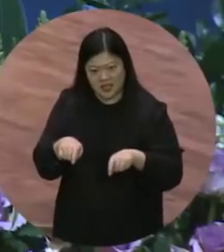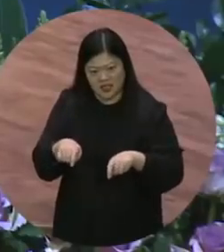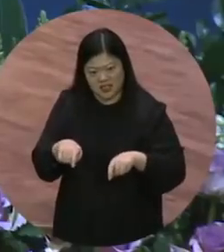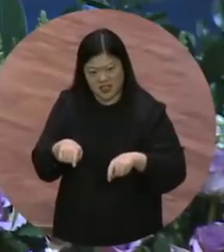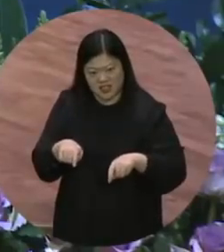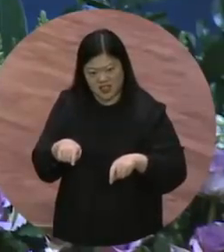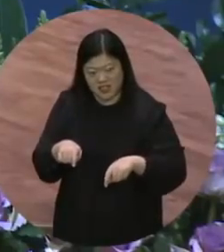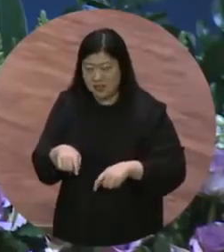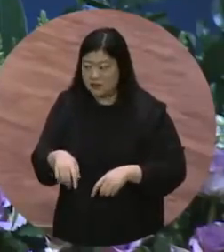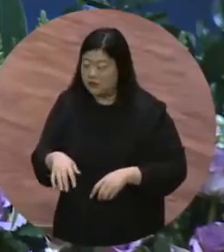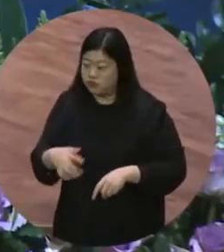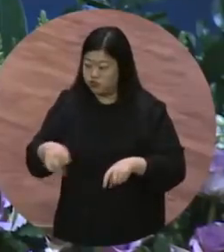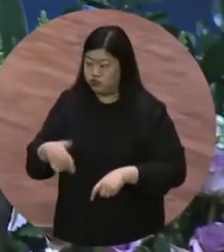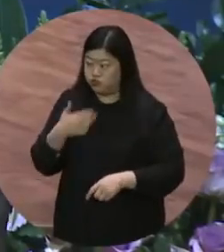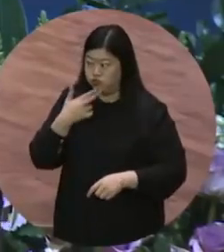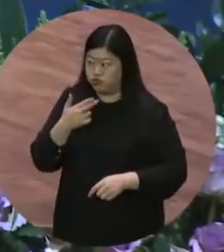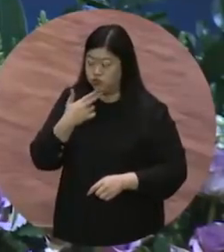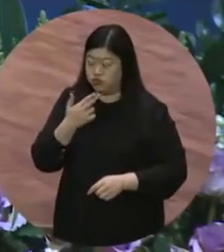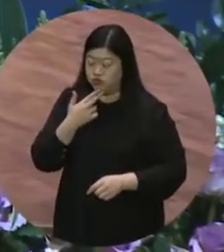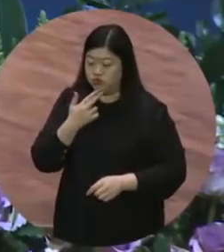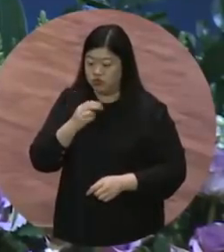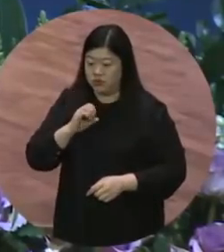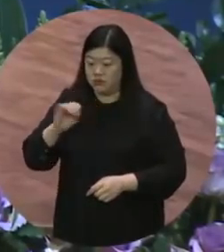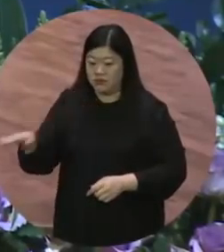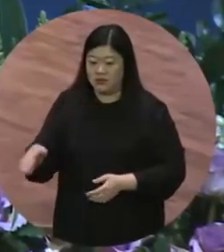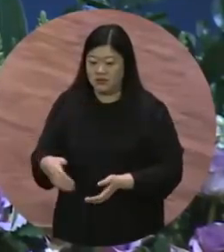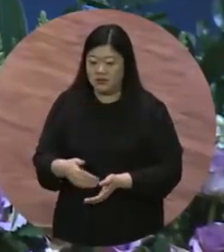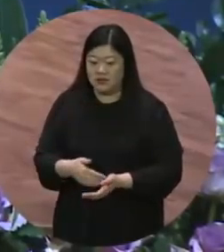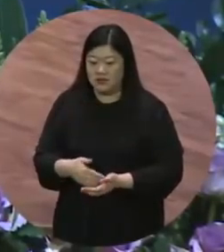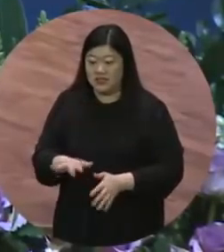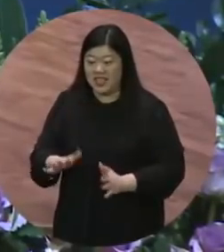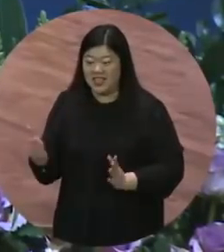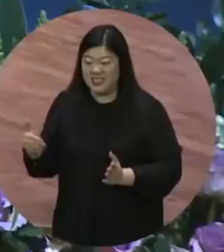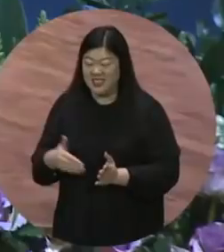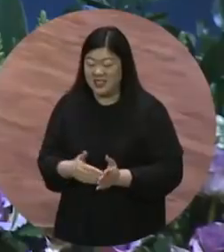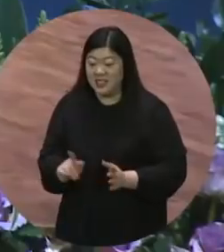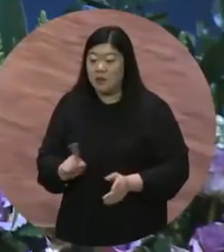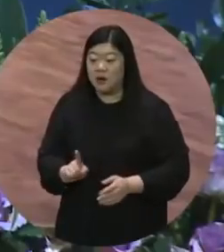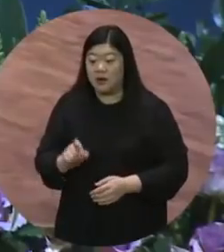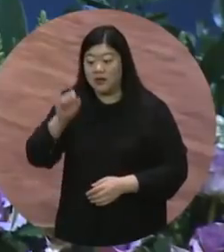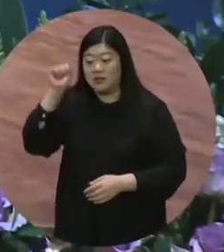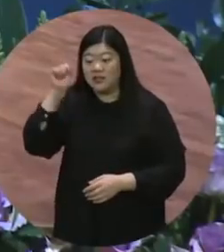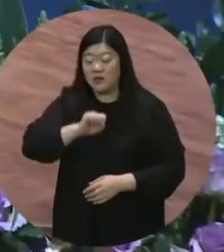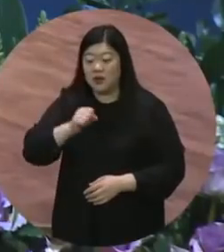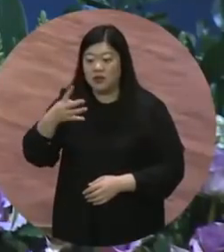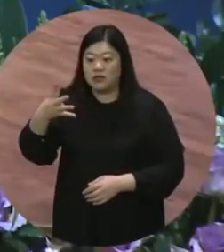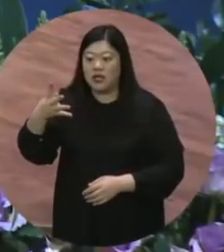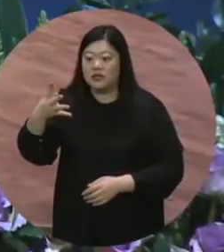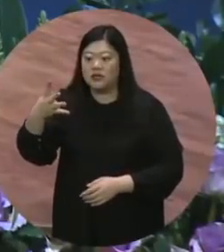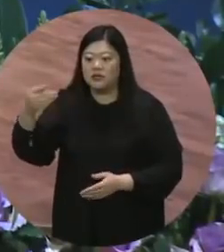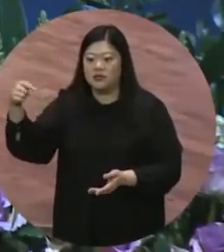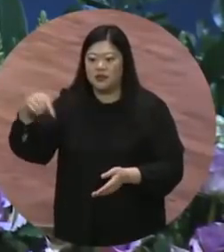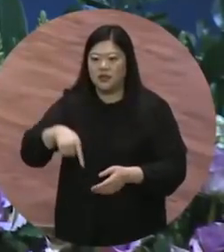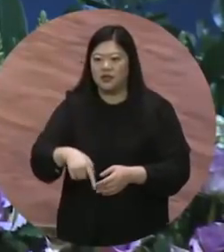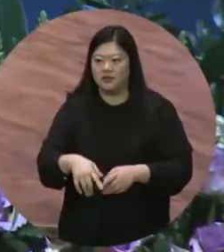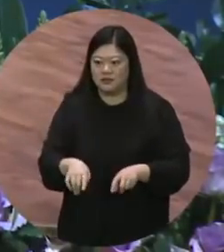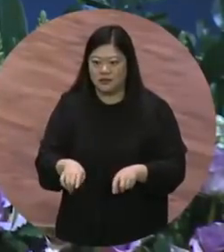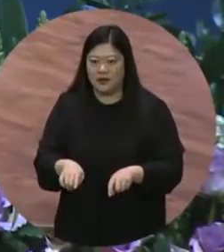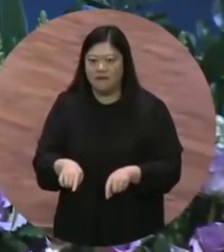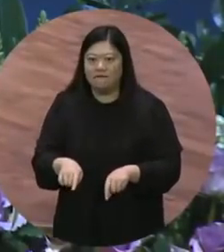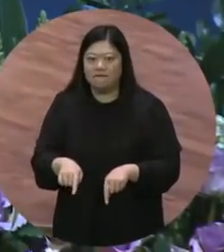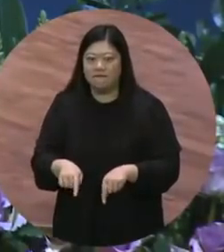그러더라고요. 제가 하나도 안 떨린다고 그랬어요. 그래서 제가 오늘 새벽 4시에 왔거든요. 떨리진 않는데 부담은